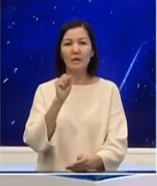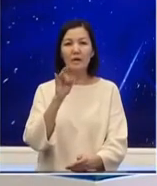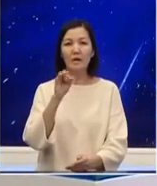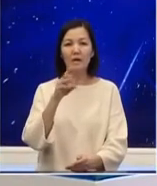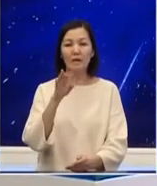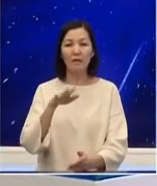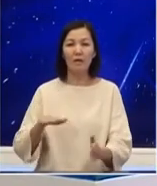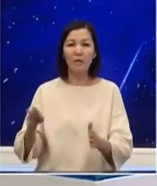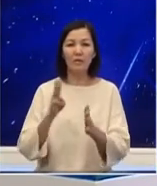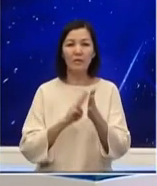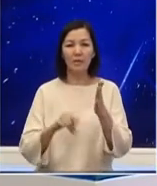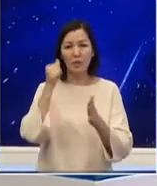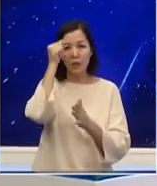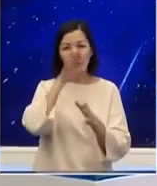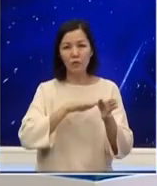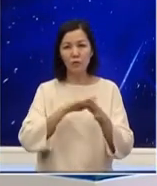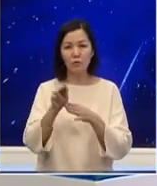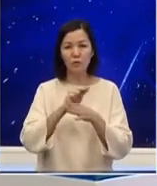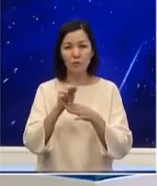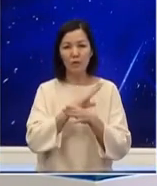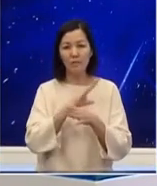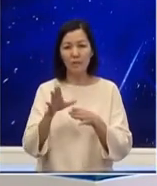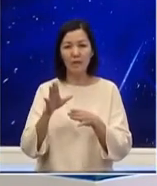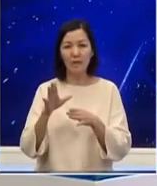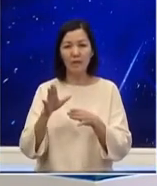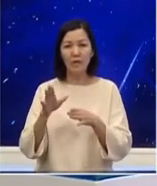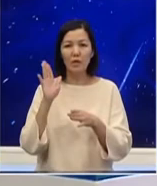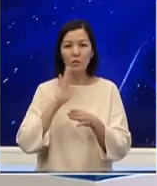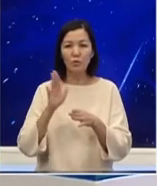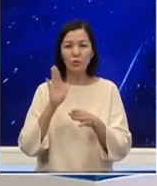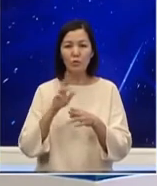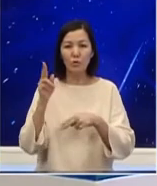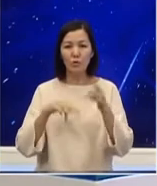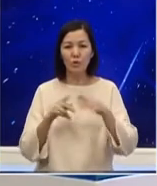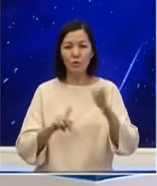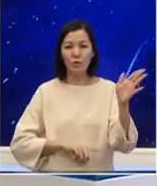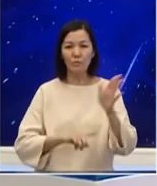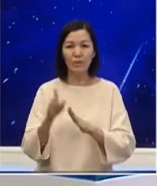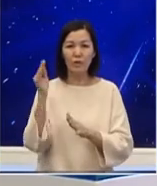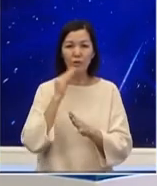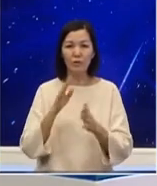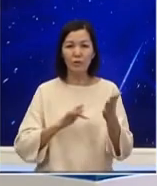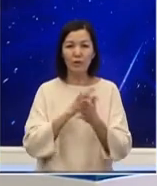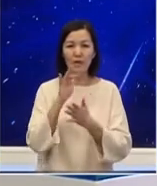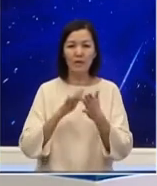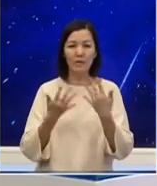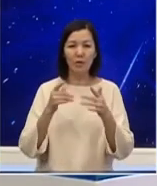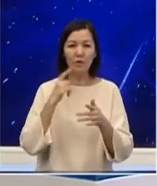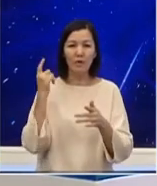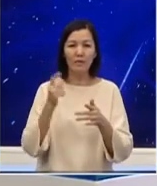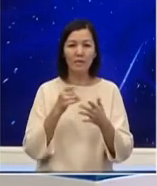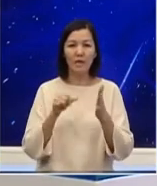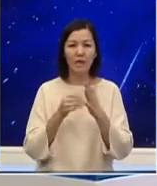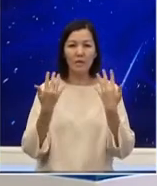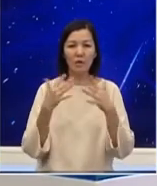Қаратал ауданында 80 жыл жөнделмеген су бөгетінің құрылысы басталды. Іске қосылатын болса, Үштөбе қаласындағы шаруа қожалықтармен 6